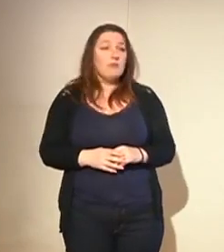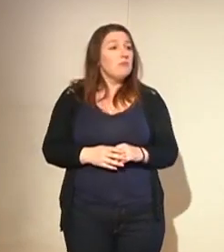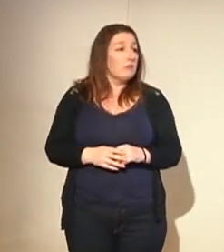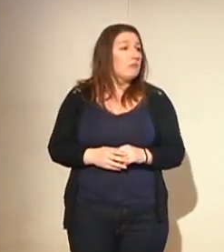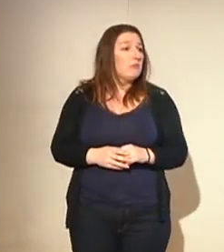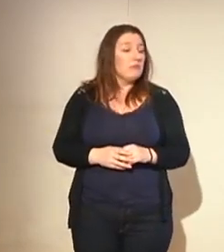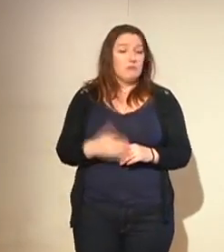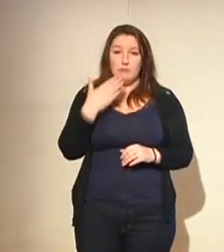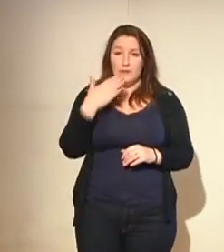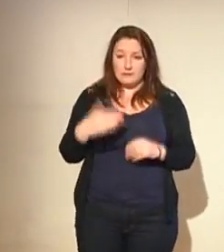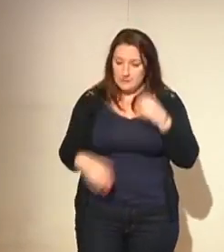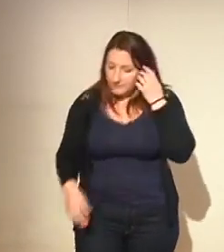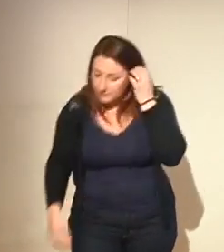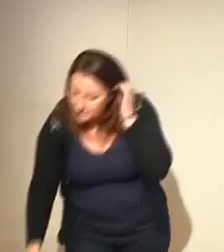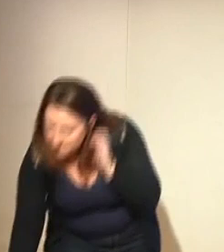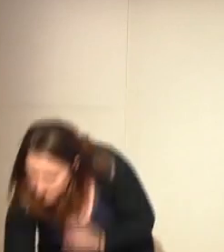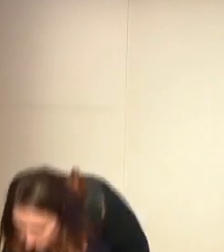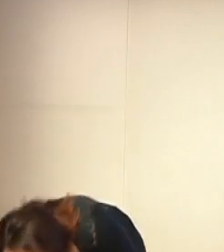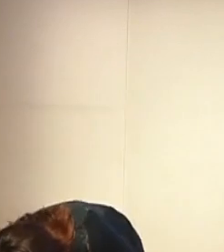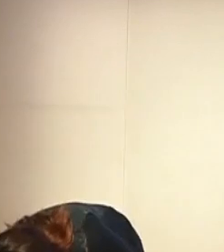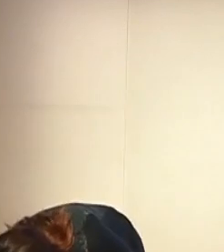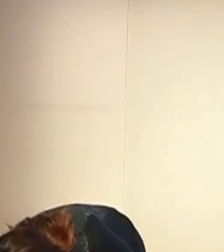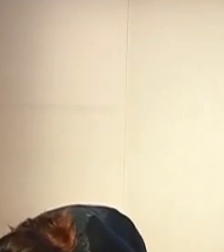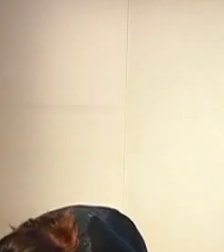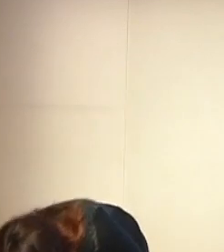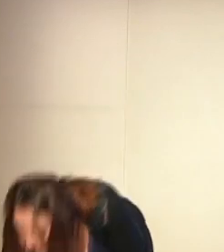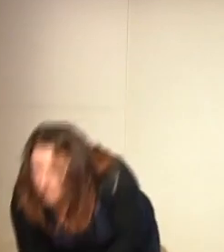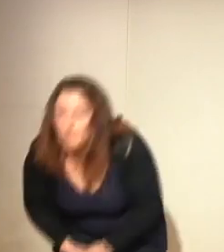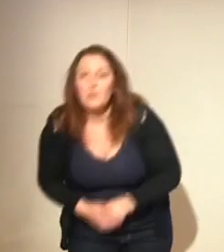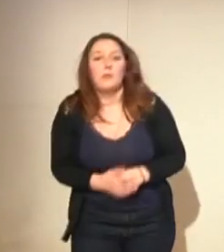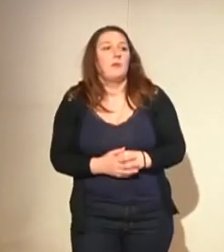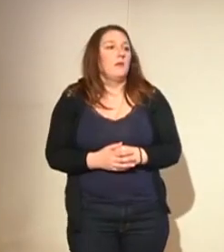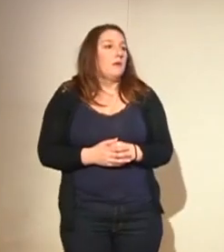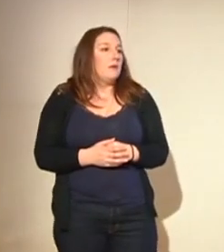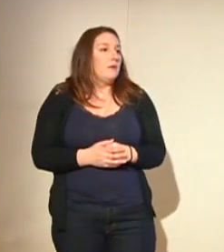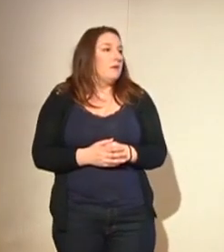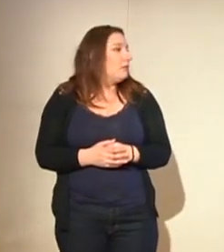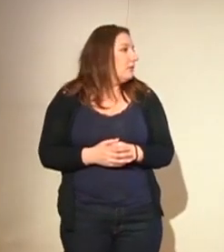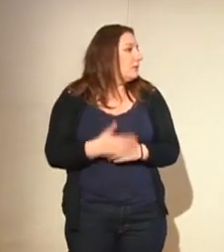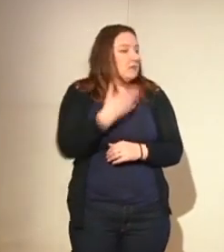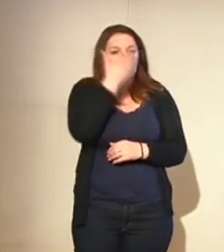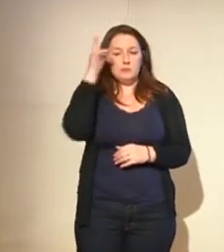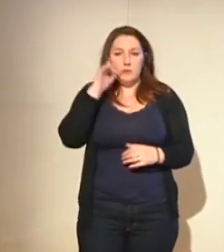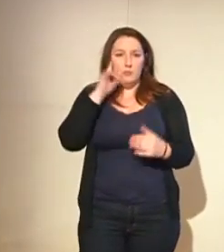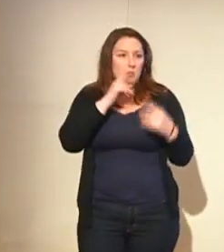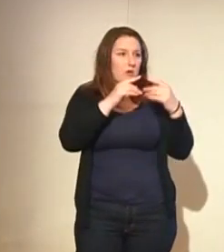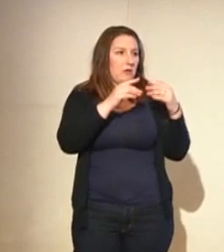difficulté merci pourquoi j'ai plus le syoptique des